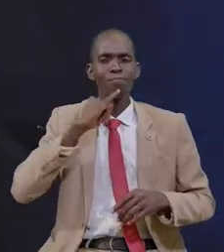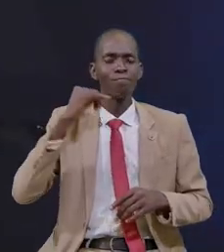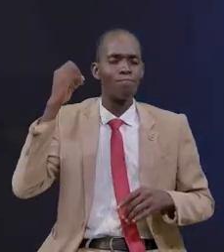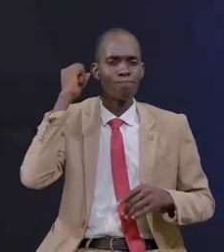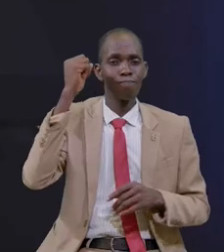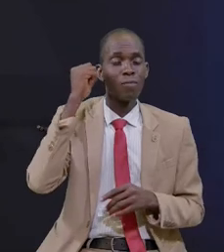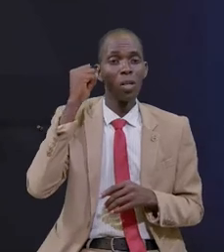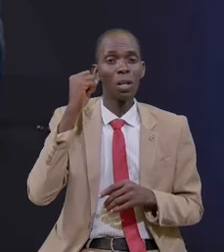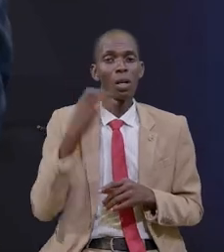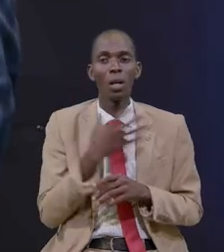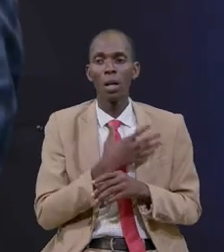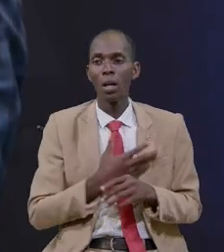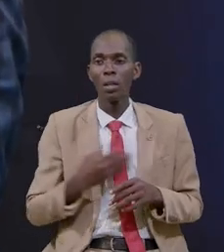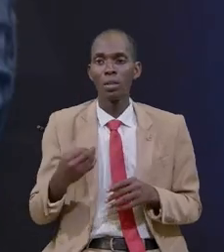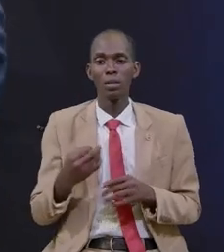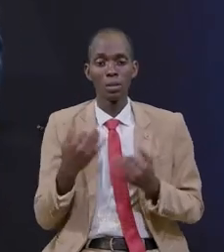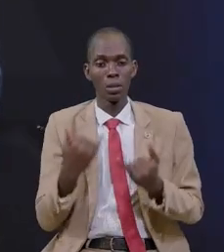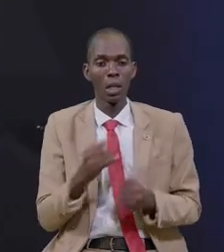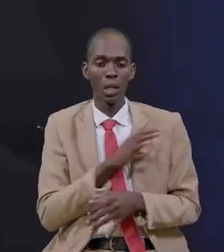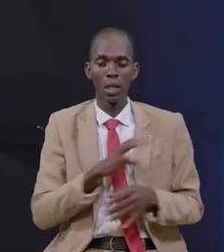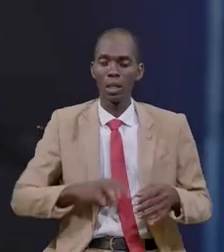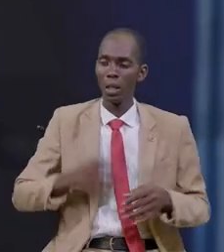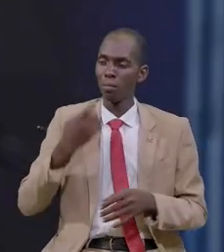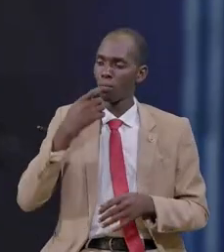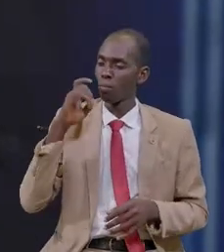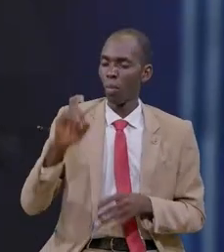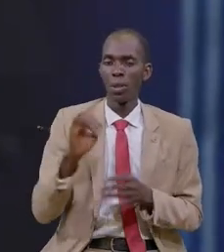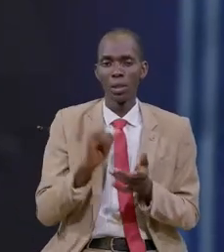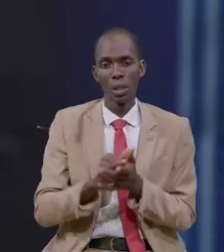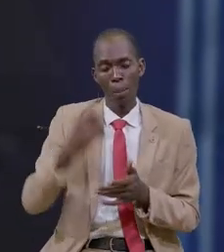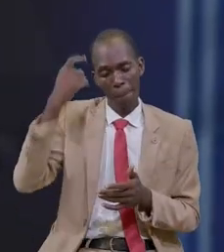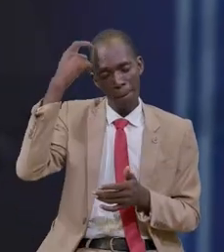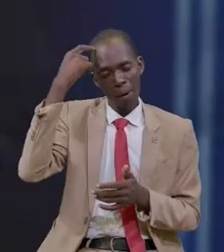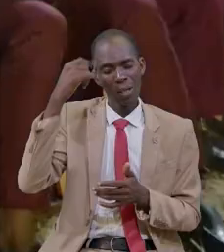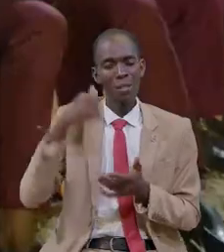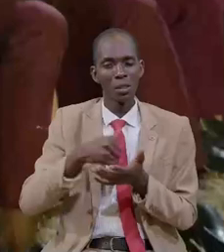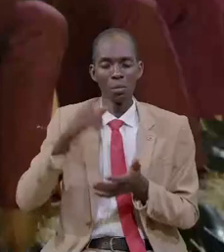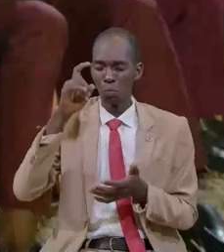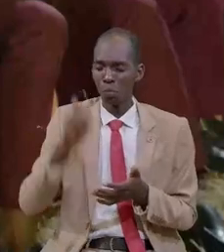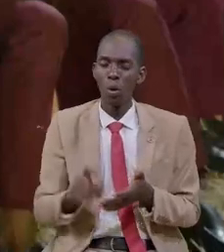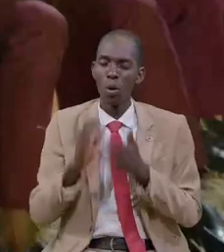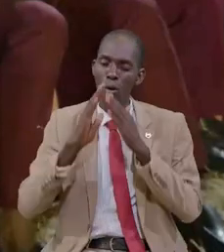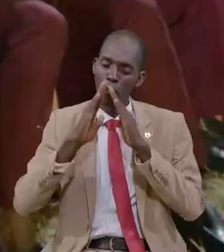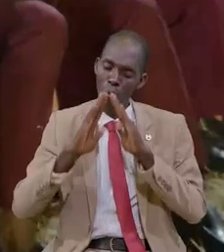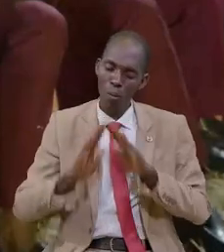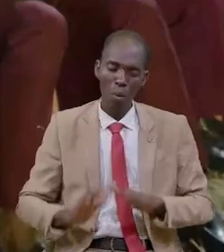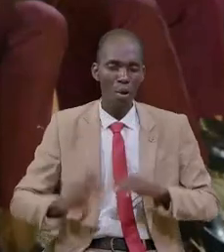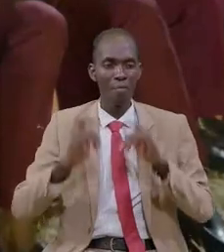Christ parle à ce cerveau. Et il va se calmer et se refroidir